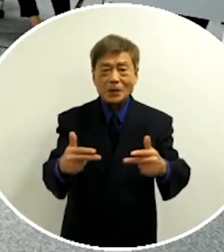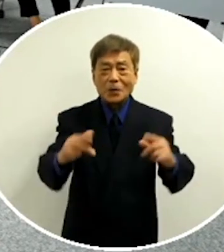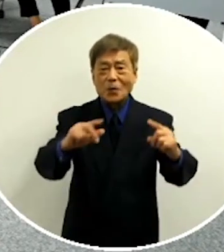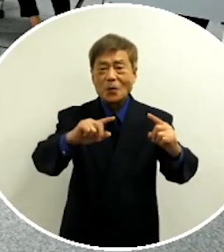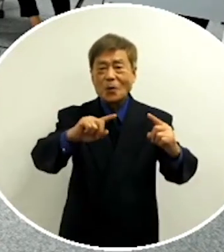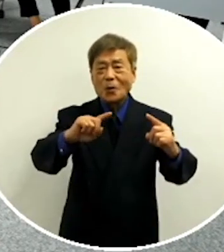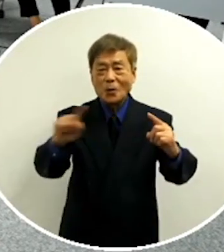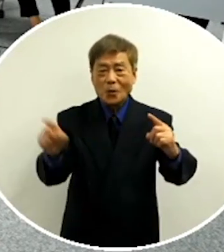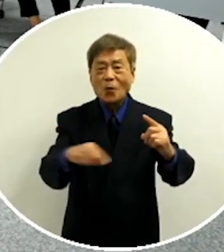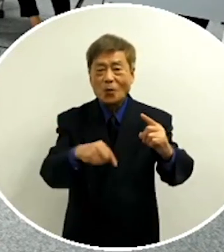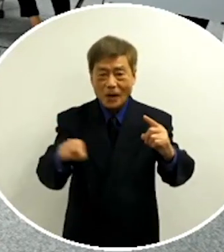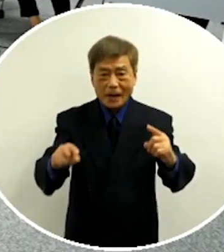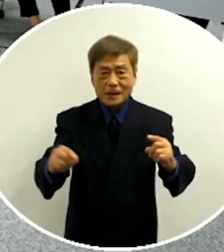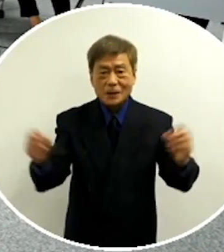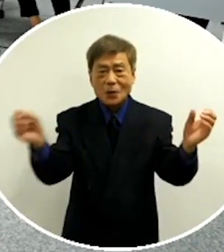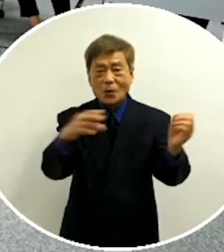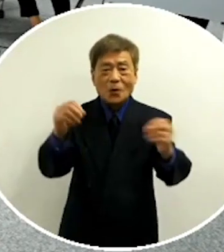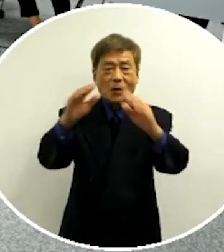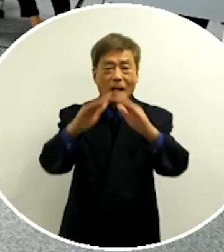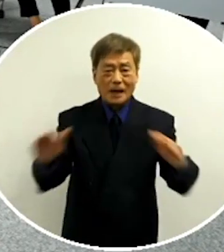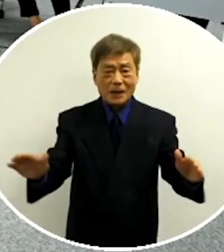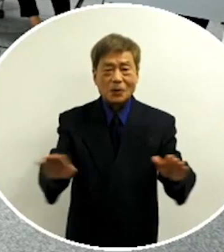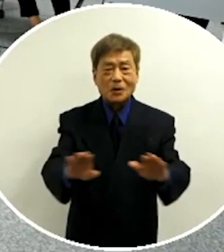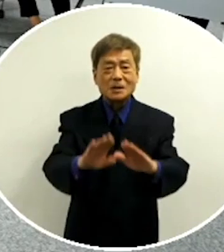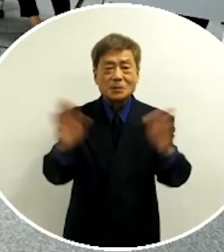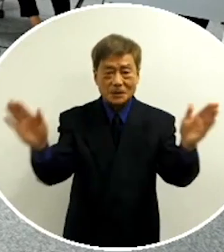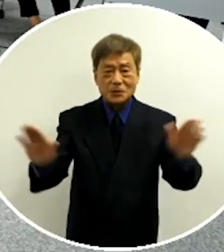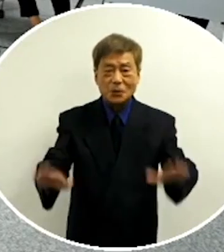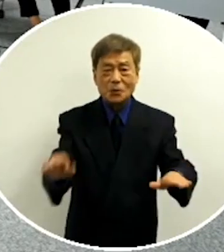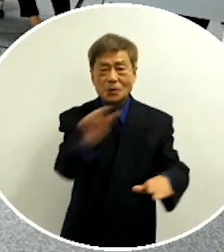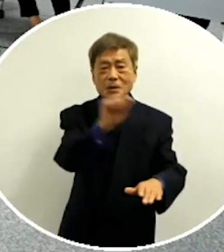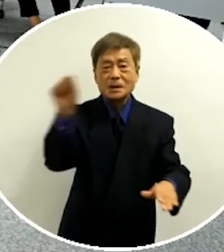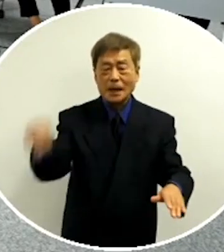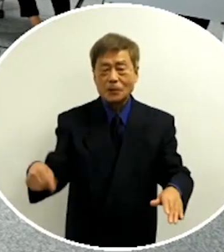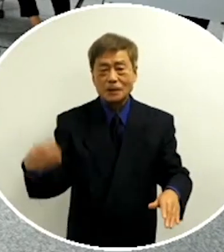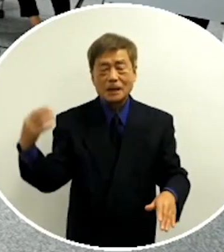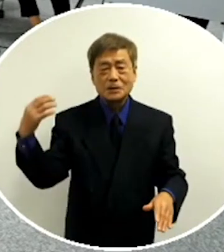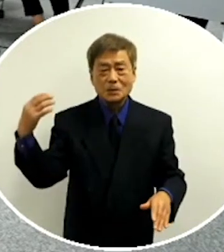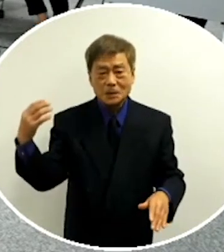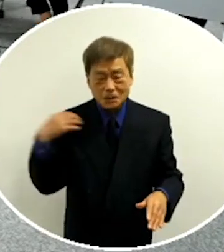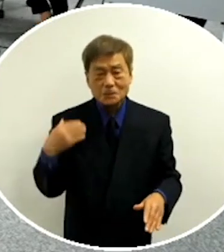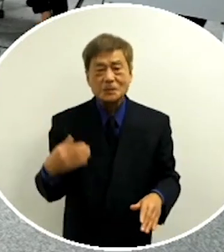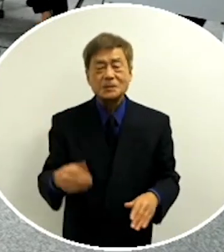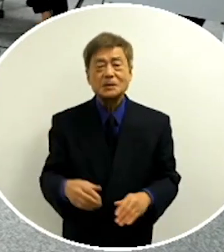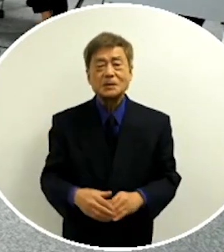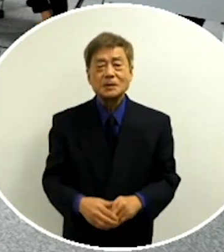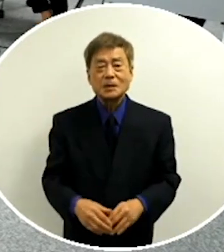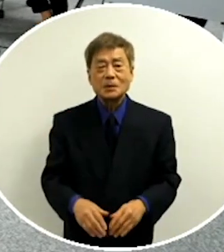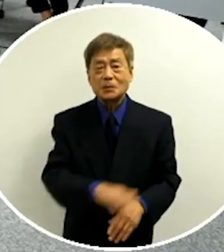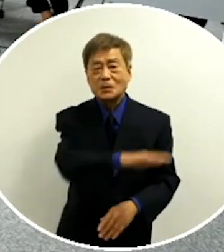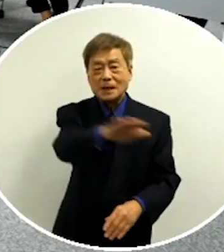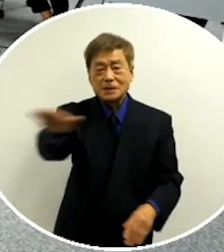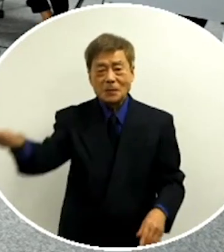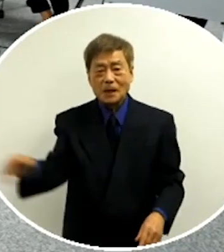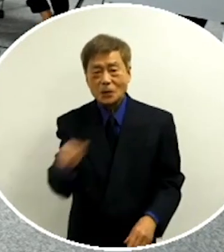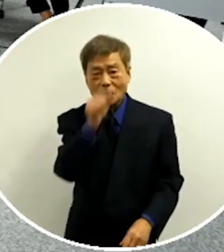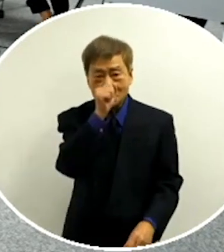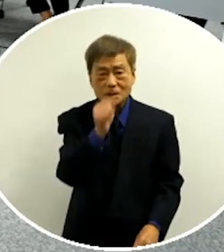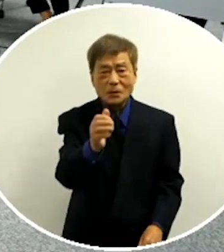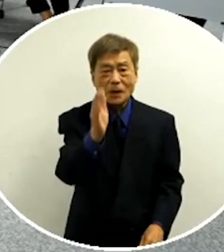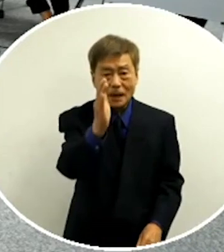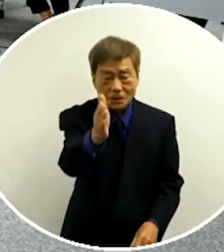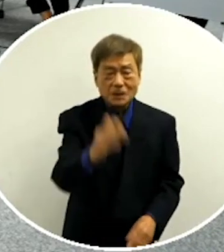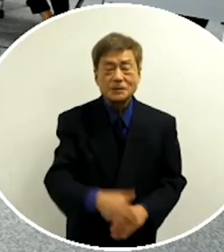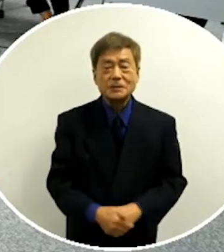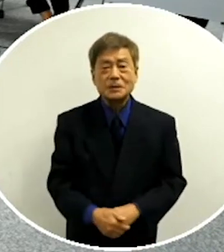開催します私は本日の進行役を務めますパートナーズの生やすですよろしくお願い致します